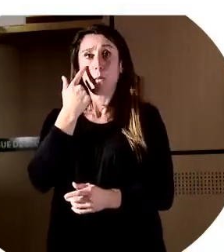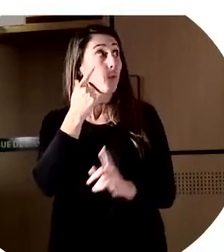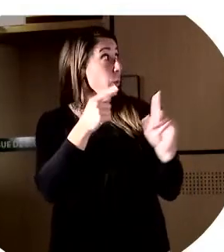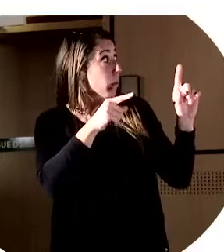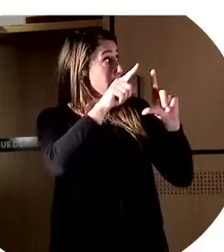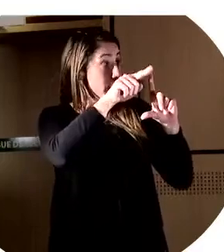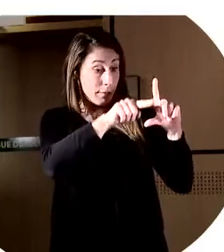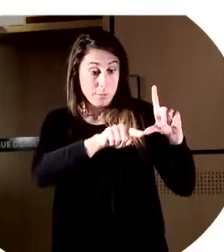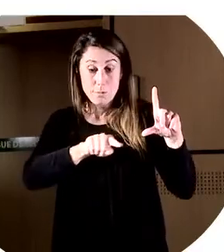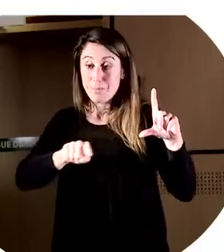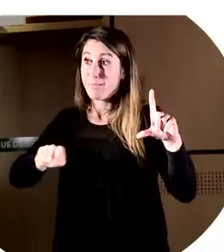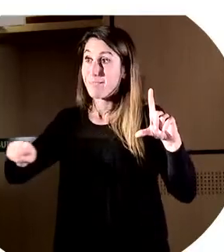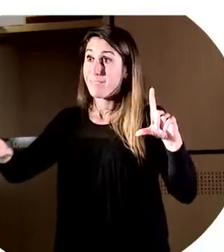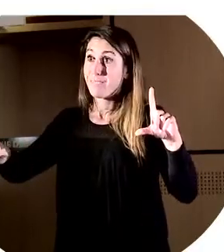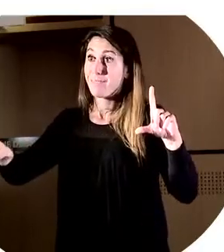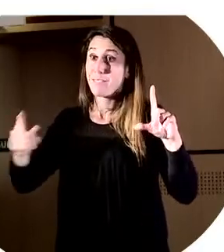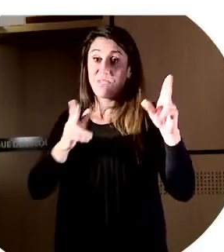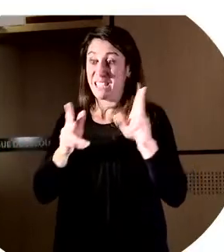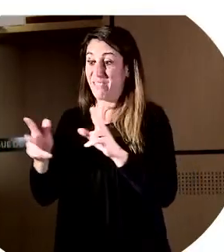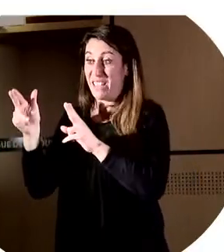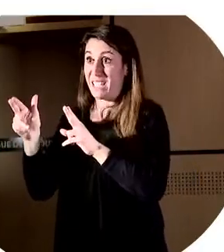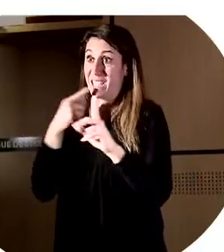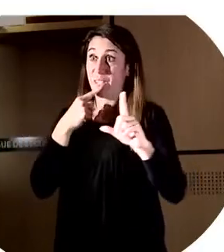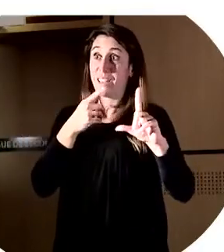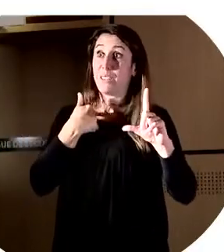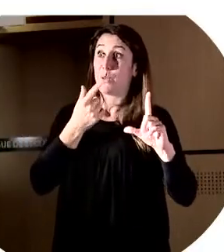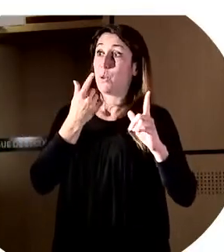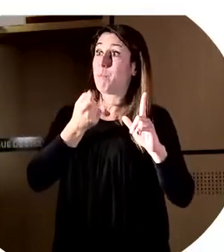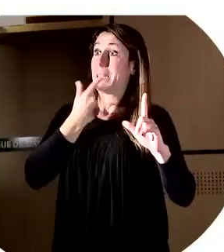évolution. Une première phase où le médicament